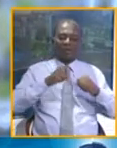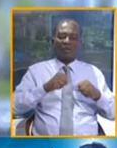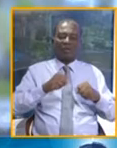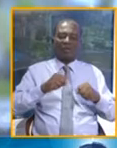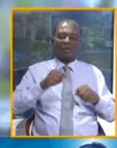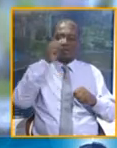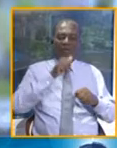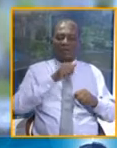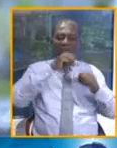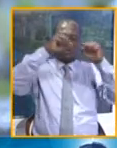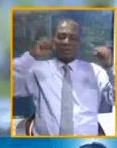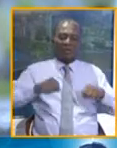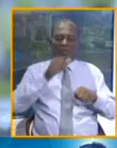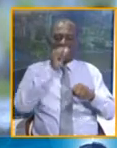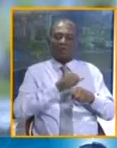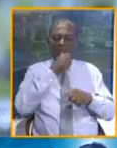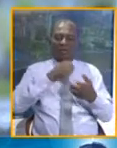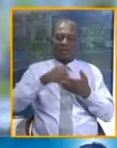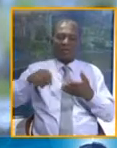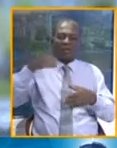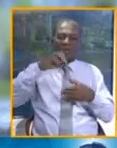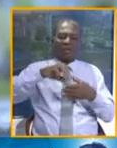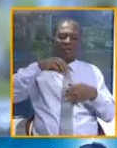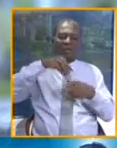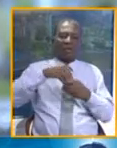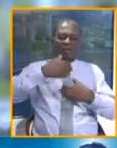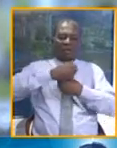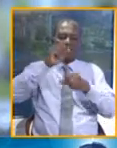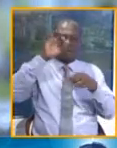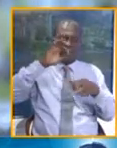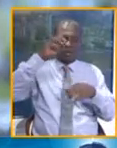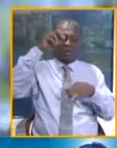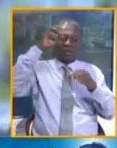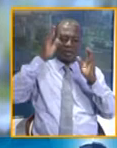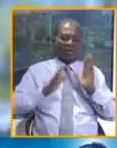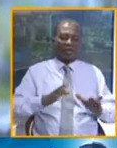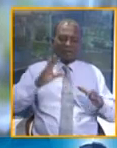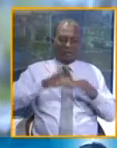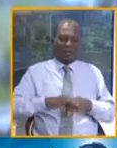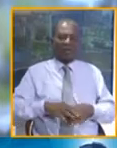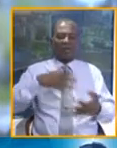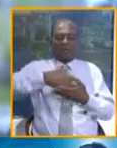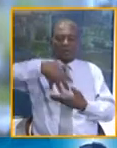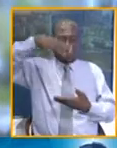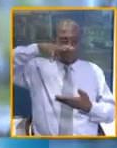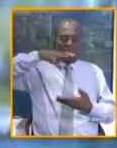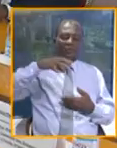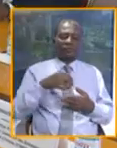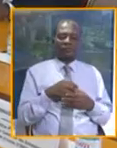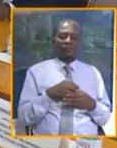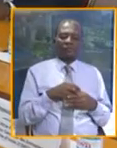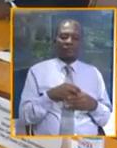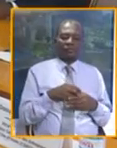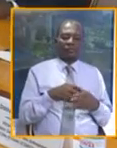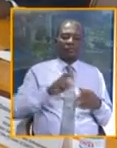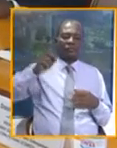secteur privé s'inscrit dans le rôle de créateur de richesses et d'emplois. Le point de la rencontre rapporté par Alexis Ouedraogo.